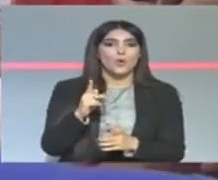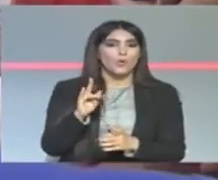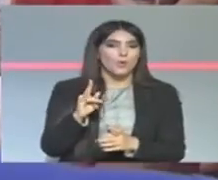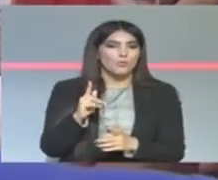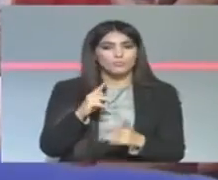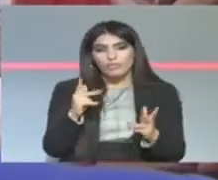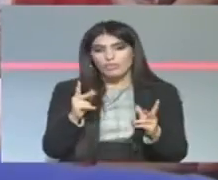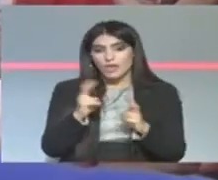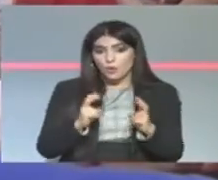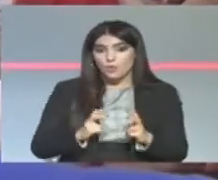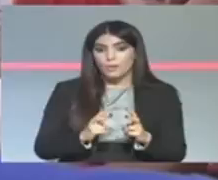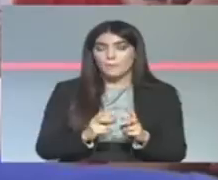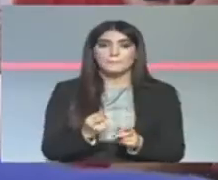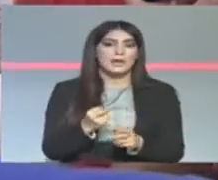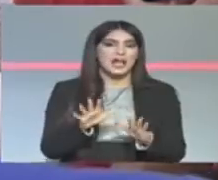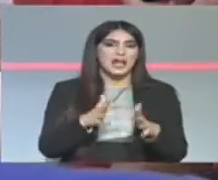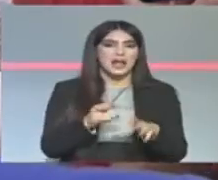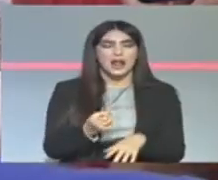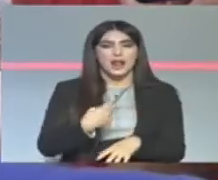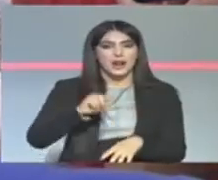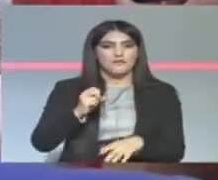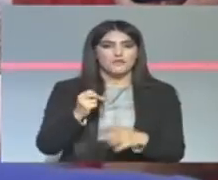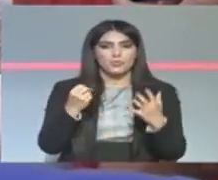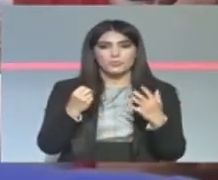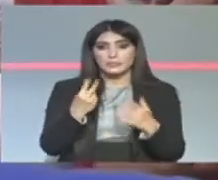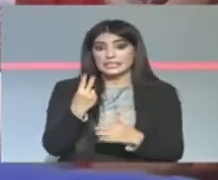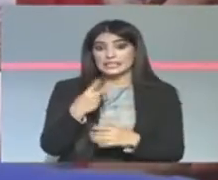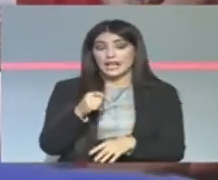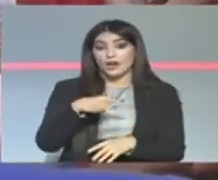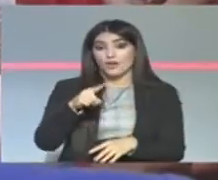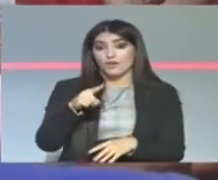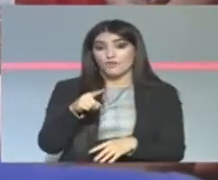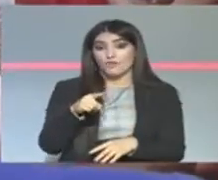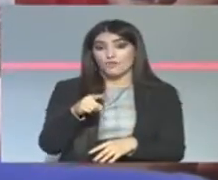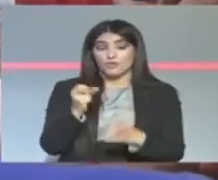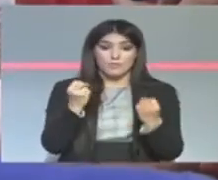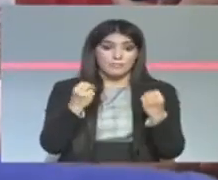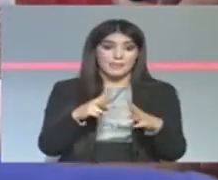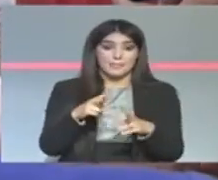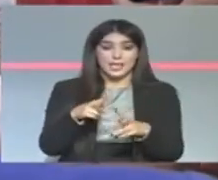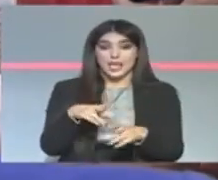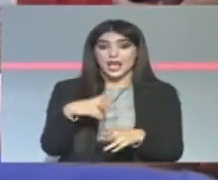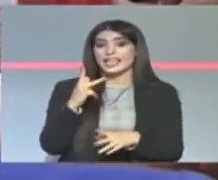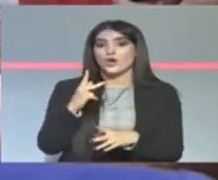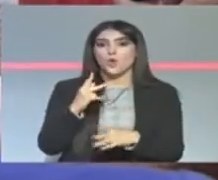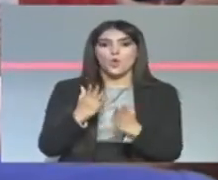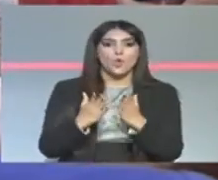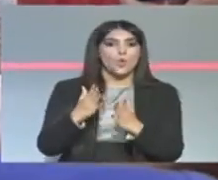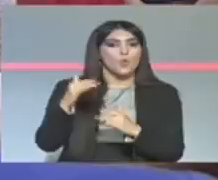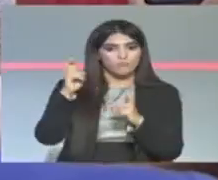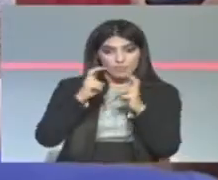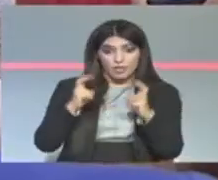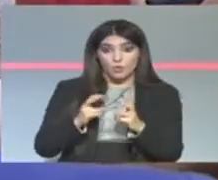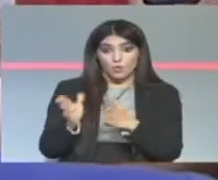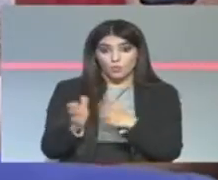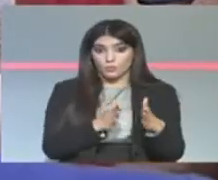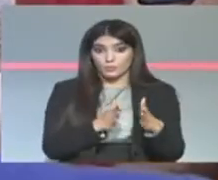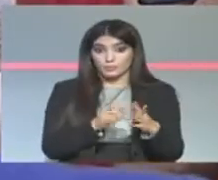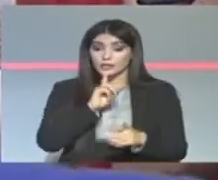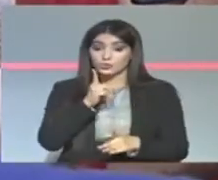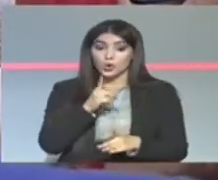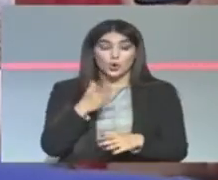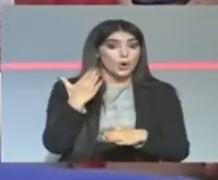ما بين ما بين الف ومائتين الف وثمانمائه كيلو في العام ما ما هوش بالنسبه لهم مردوديه